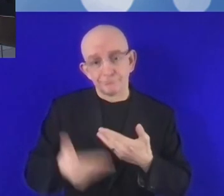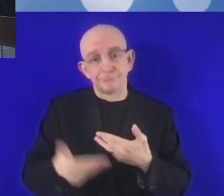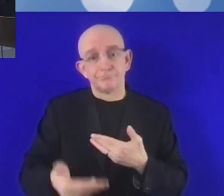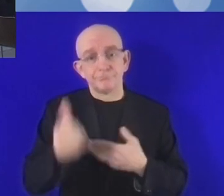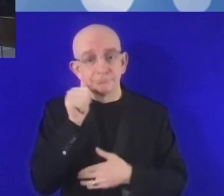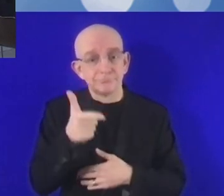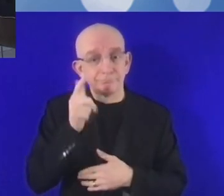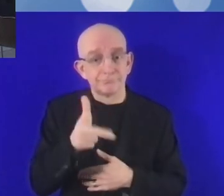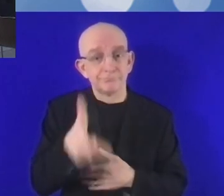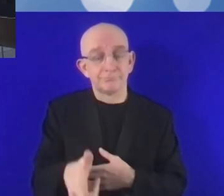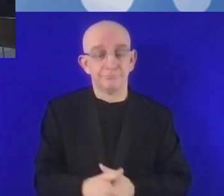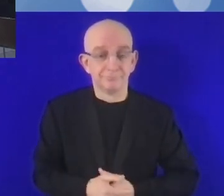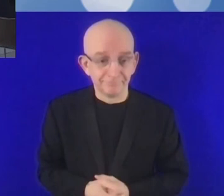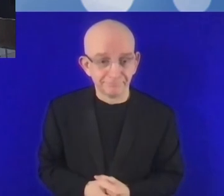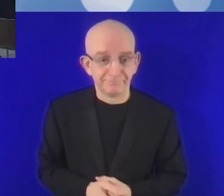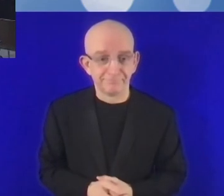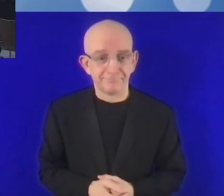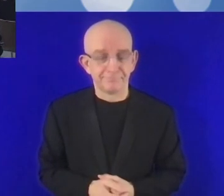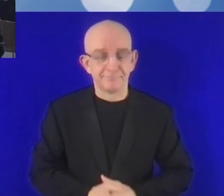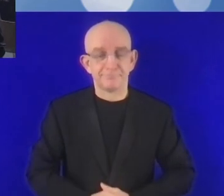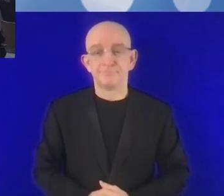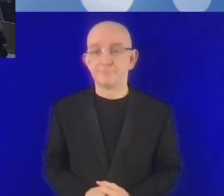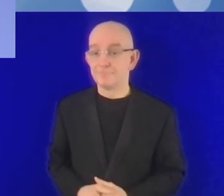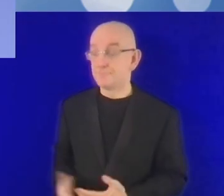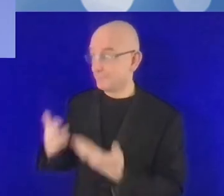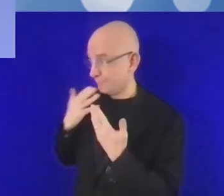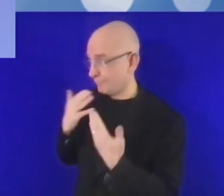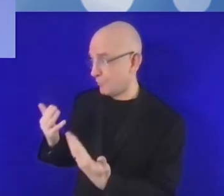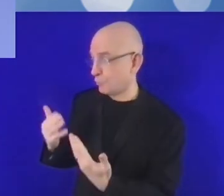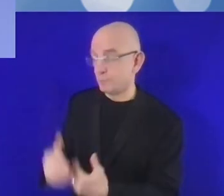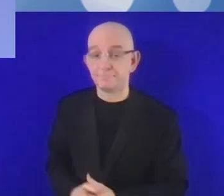провести прения сейчас